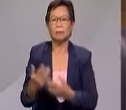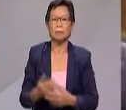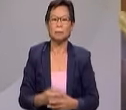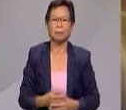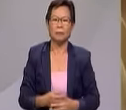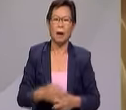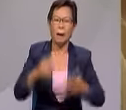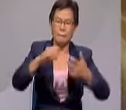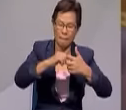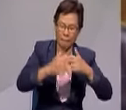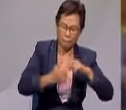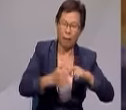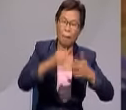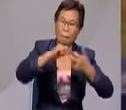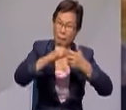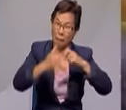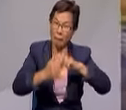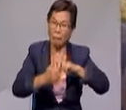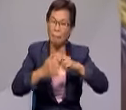Isu yang akan menjadi